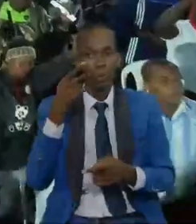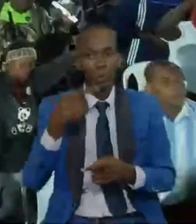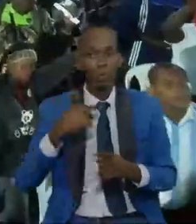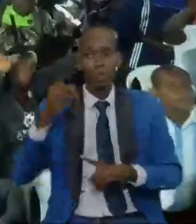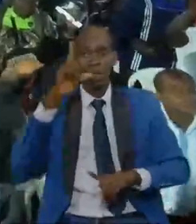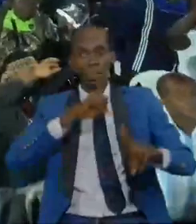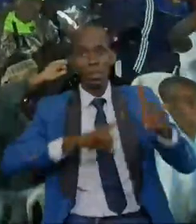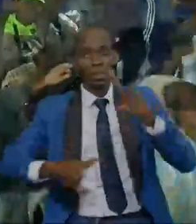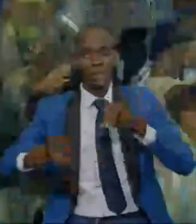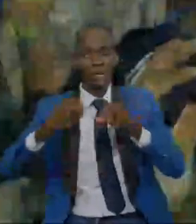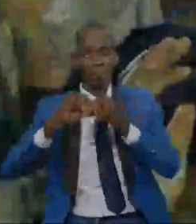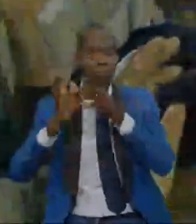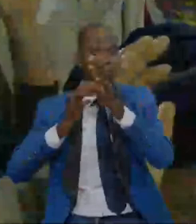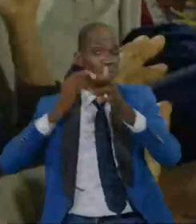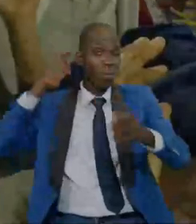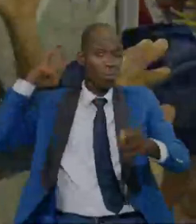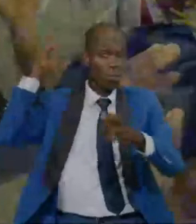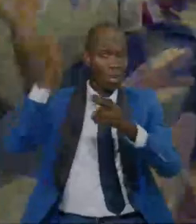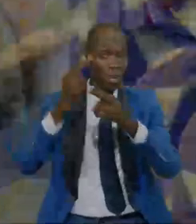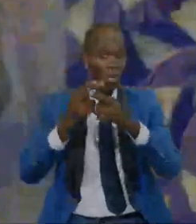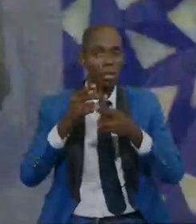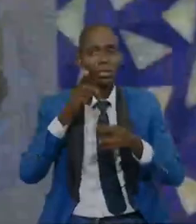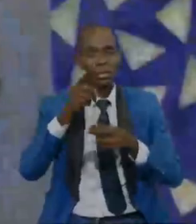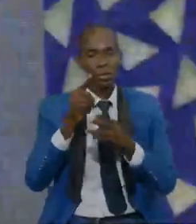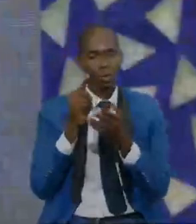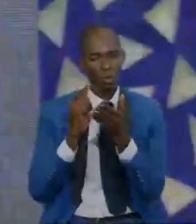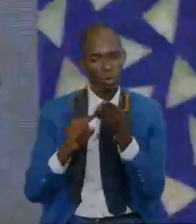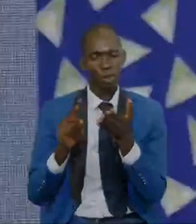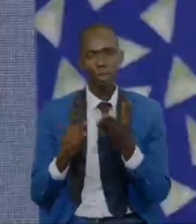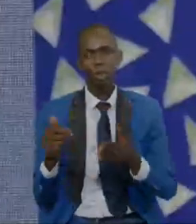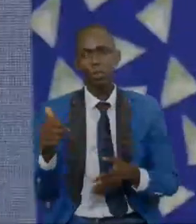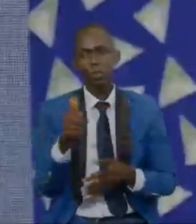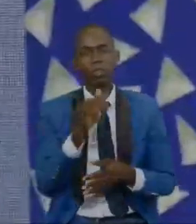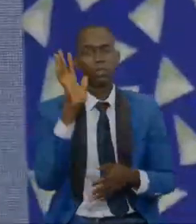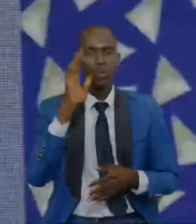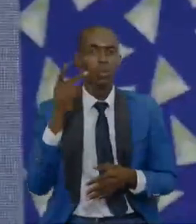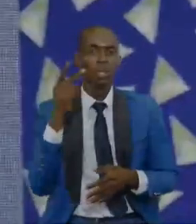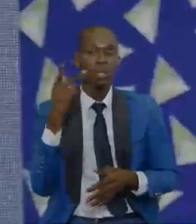Et lorsque vous aurez entendu le dernier Amen, examinez-vous.